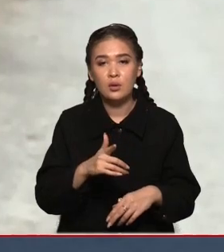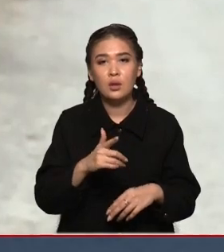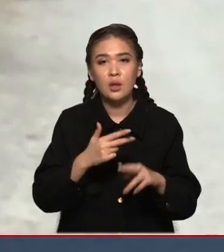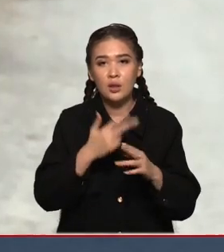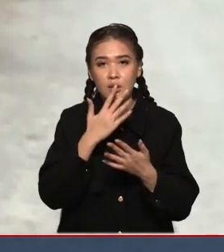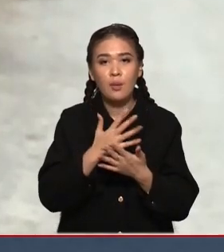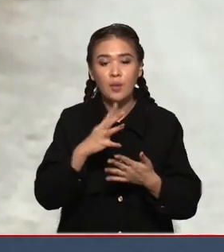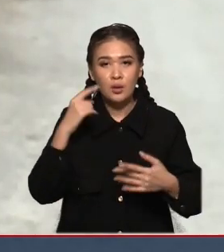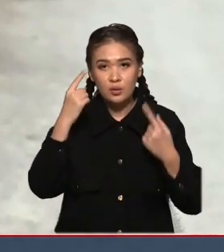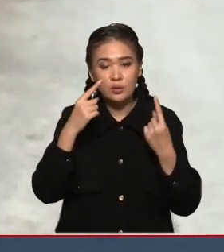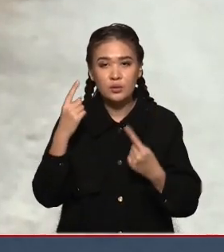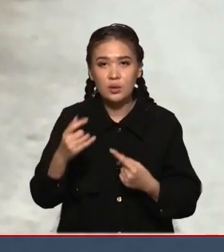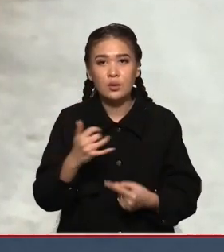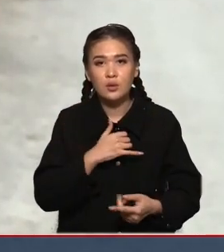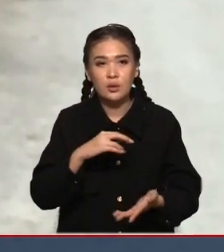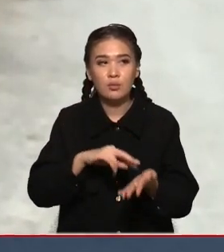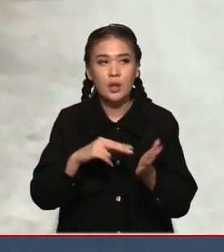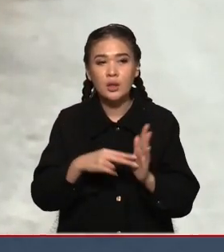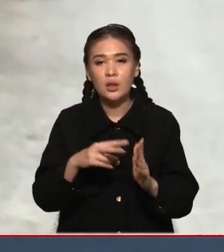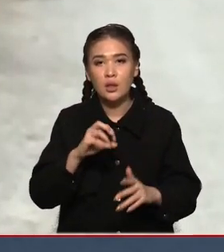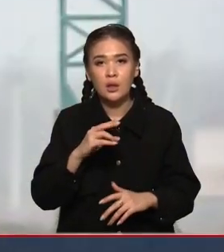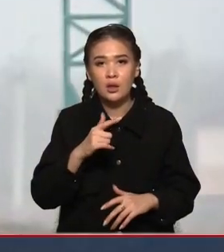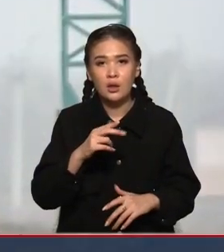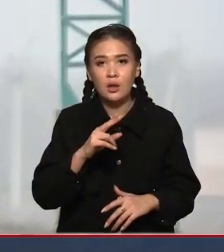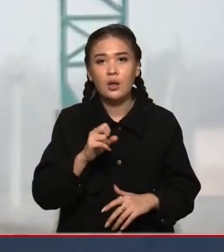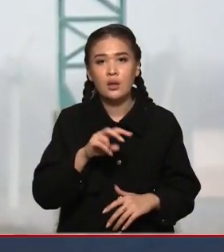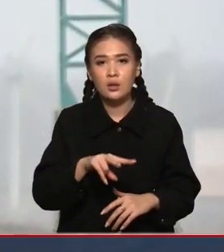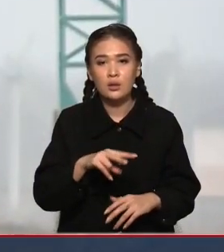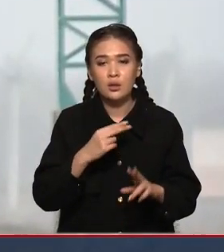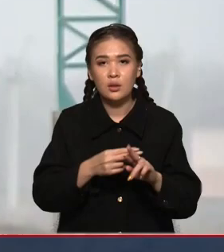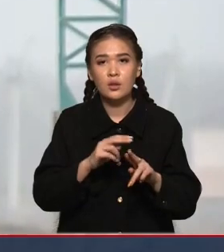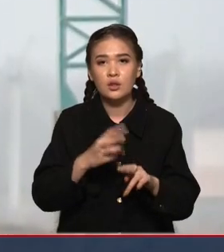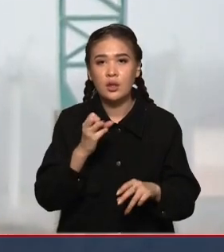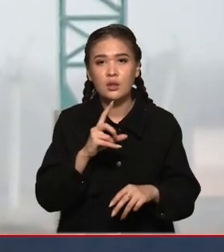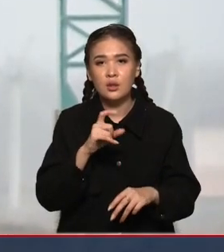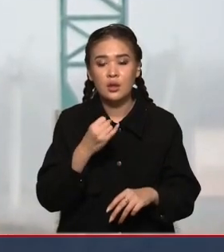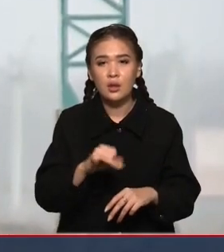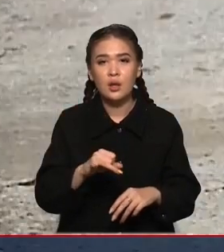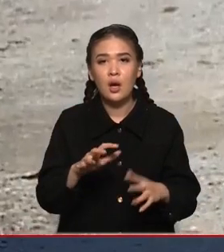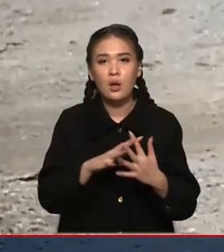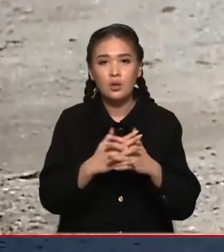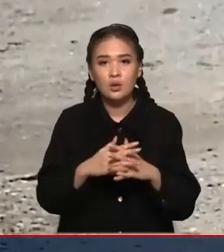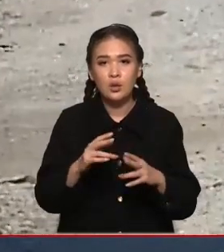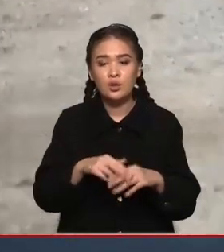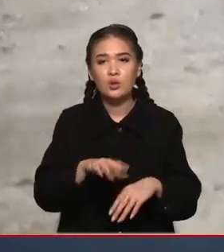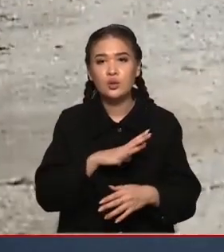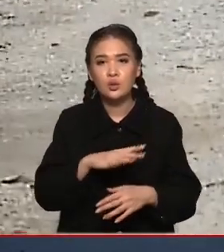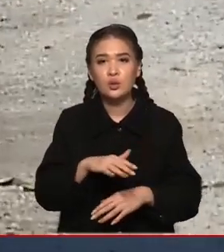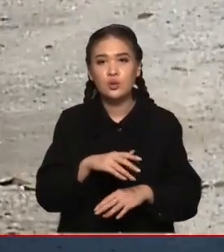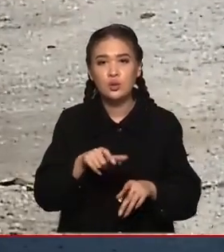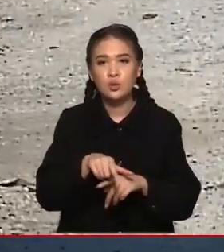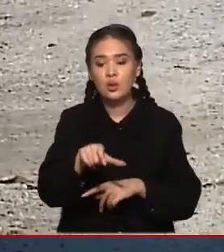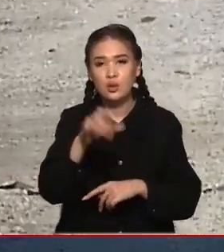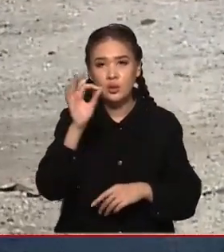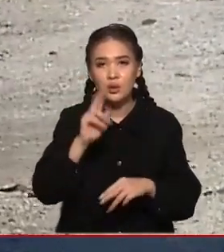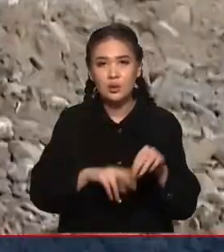Біздің ойымыз, біздің жаңа жоспарымыз осы екі ауылдың ортасын көріктендіру. Шалғайдағы ауылдарға жолда салынып жатыр. Көгілдір отында жеткен.